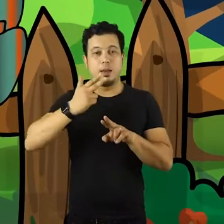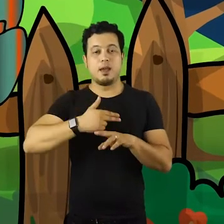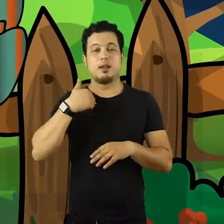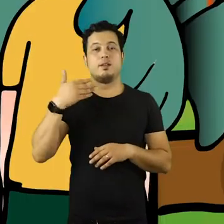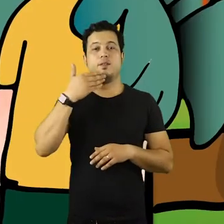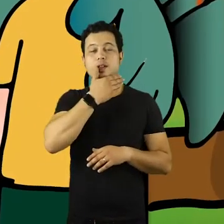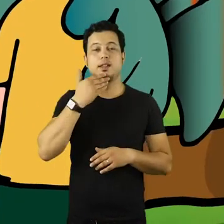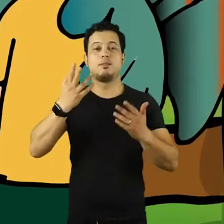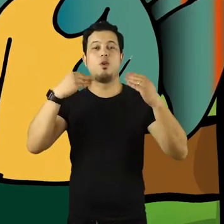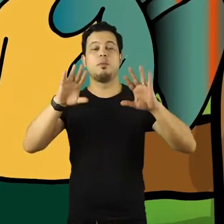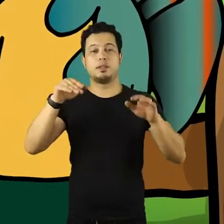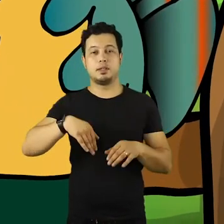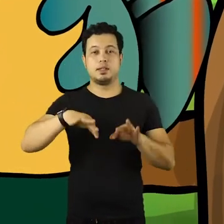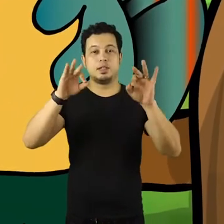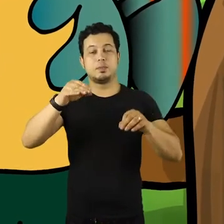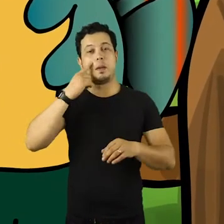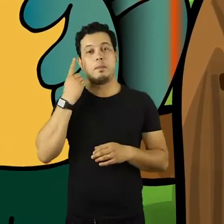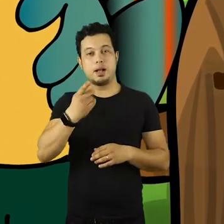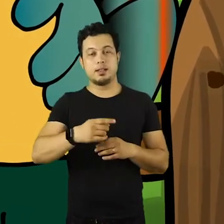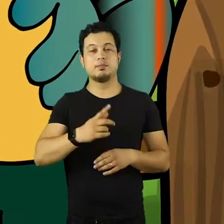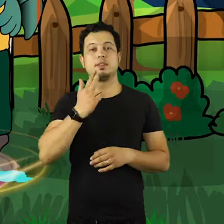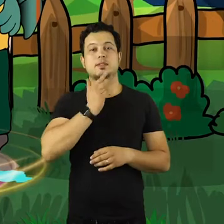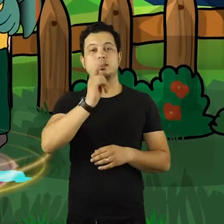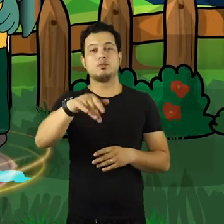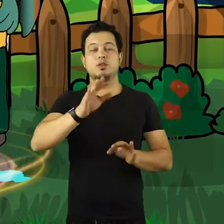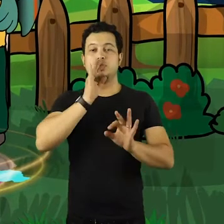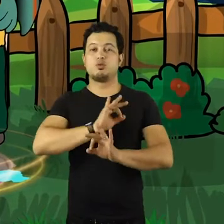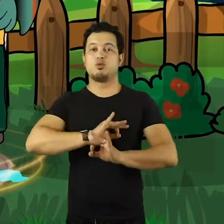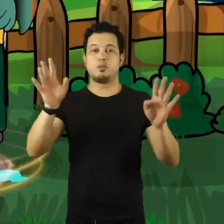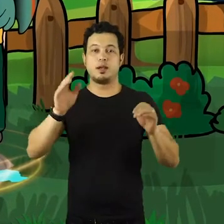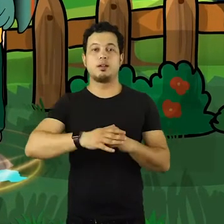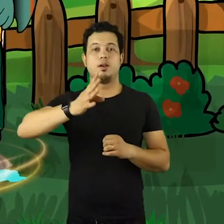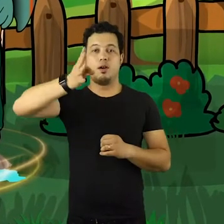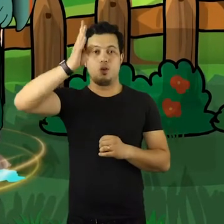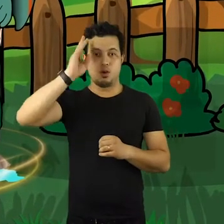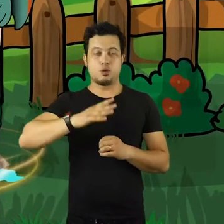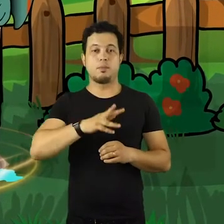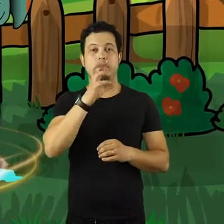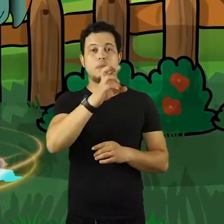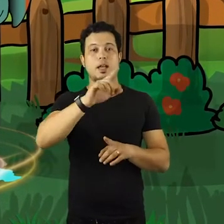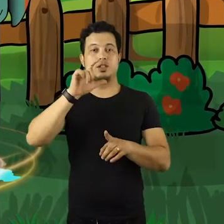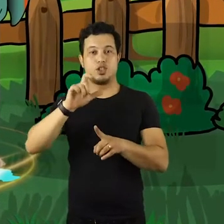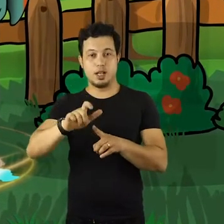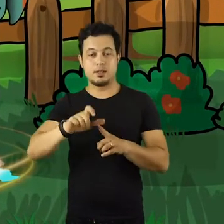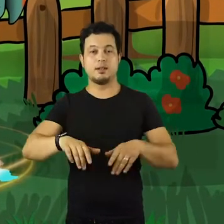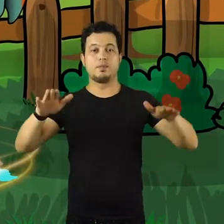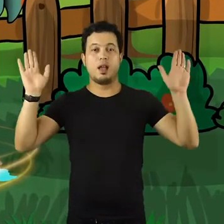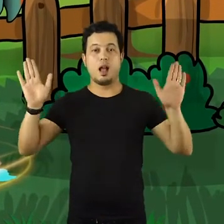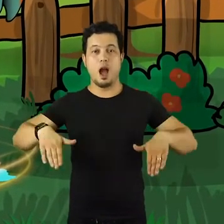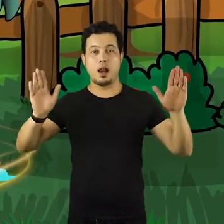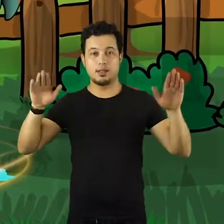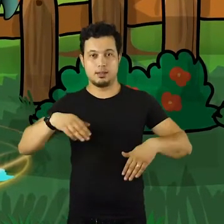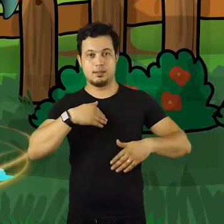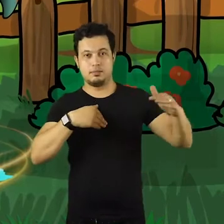olmadı. Müthiş! Bu harika bir şey. Derken Bilge horoz Pınar'la Çınar'ı kanatlarının arasına